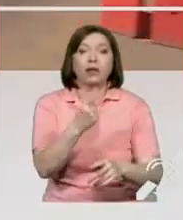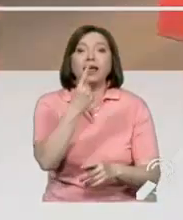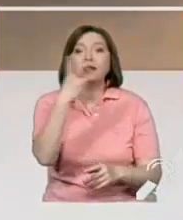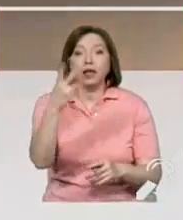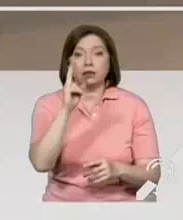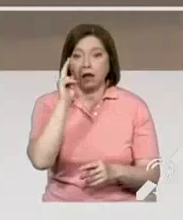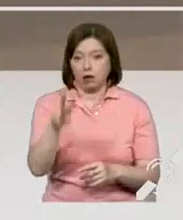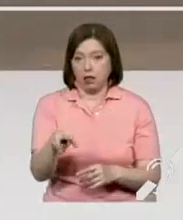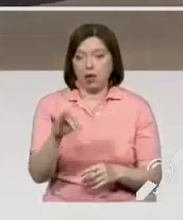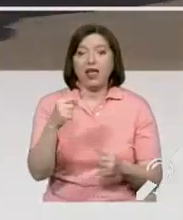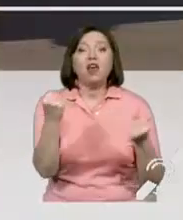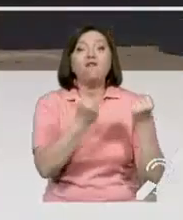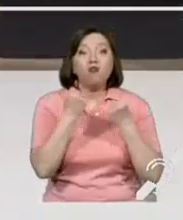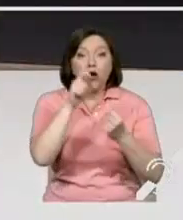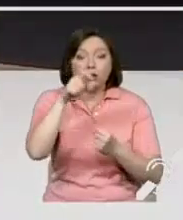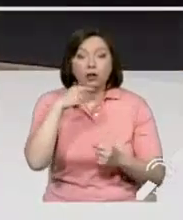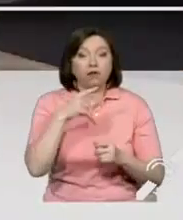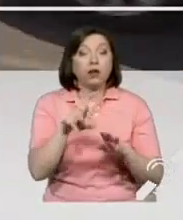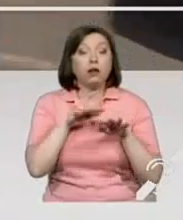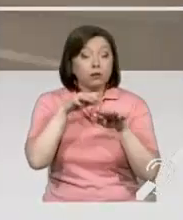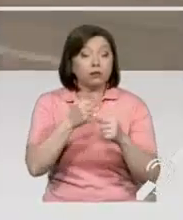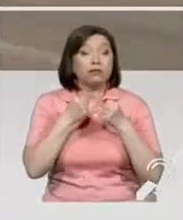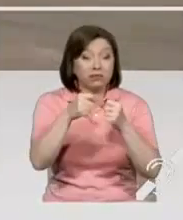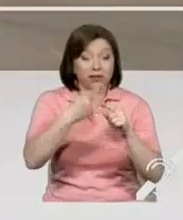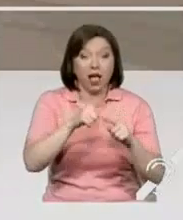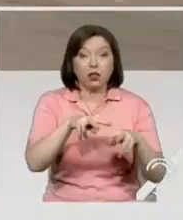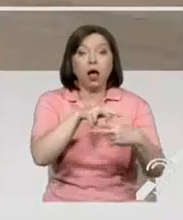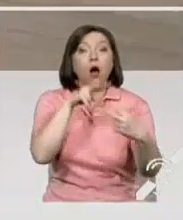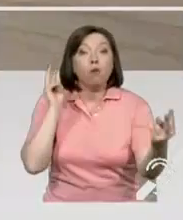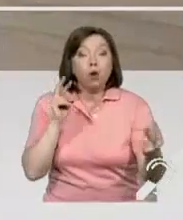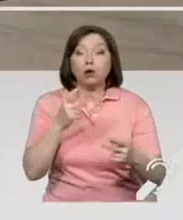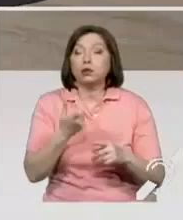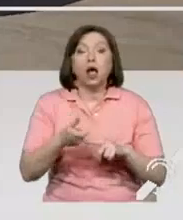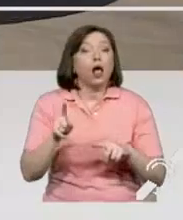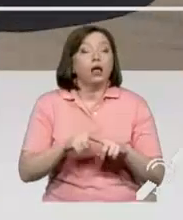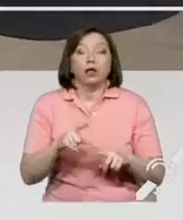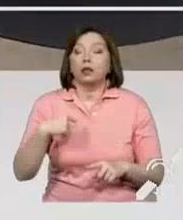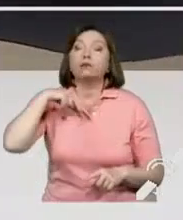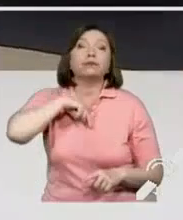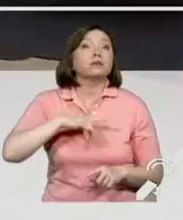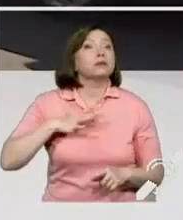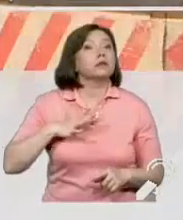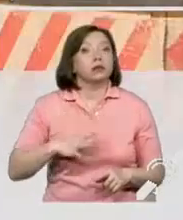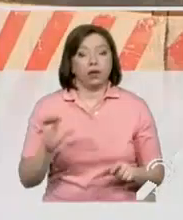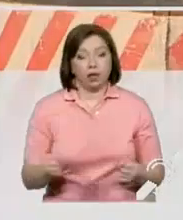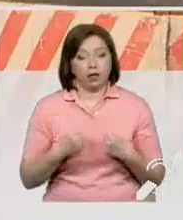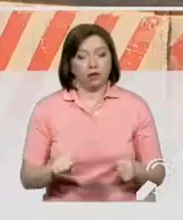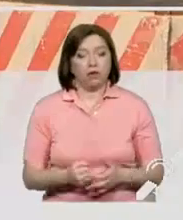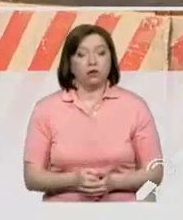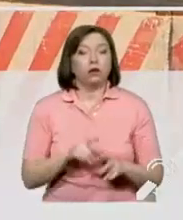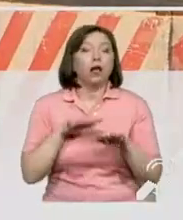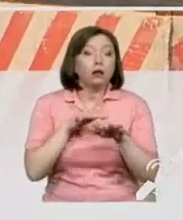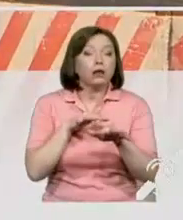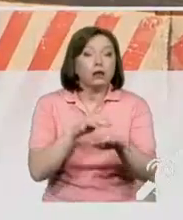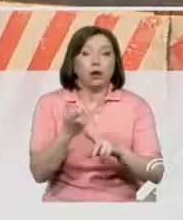kilom iar șoferii spun că traversarea acestui pod reprezintă un test de rezistență la răbdare se circulă foarte